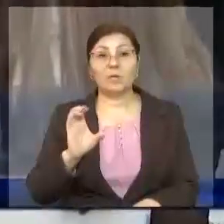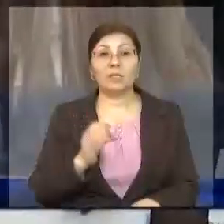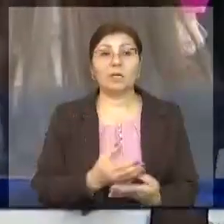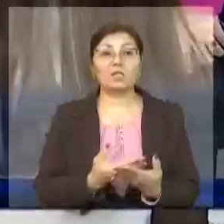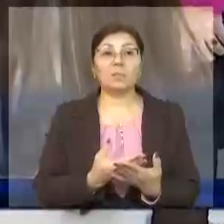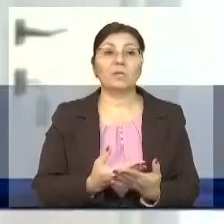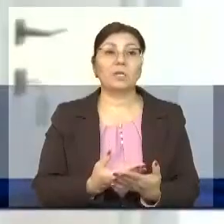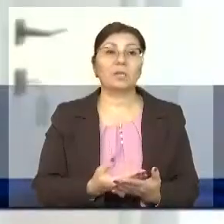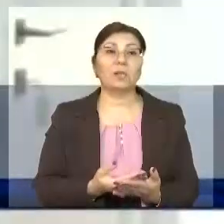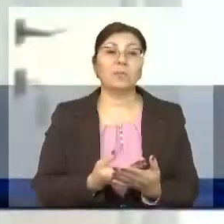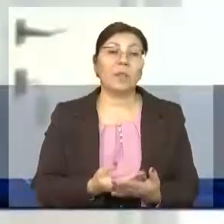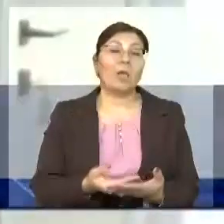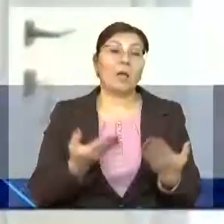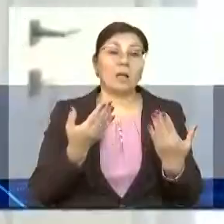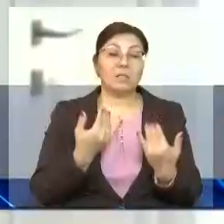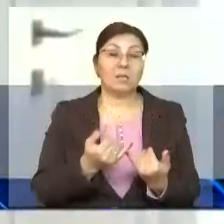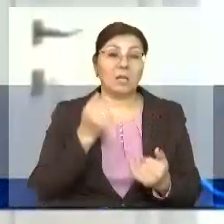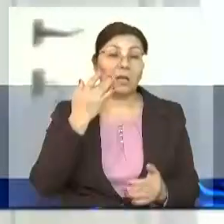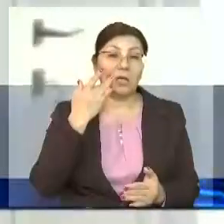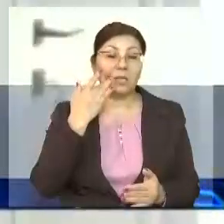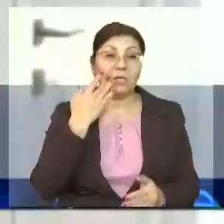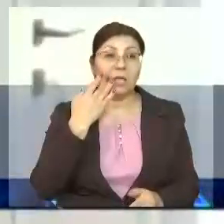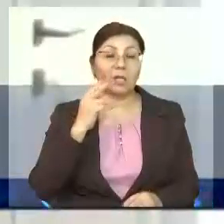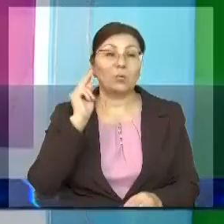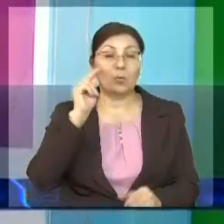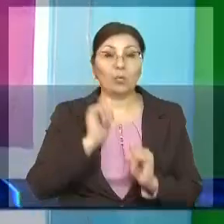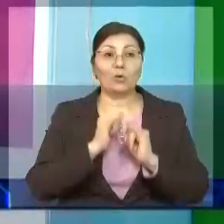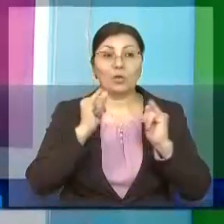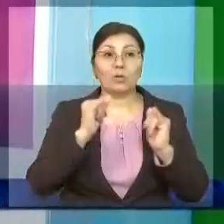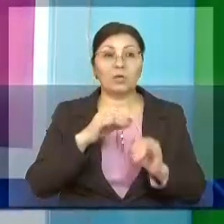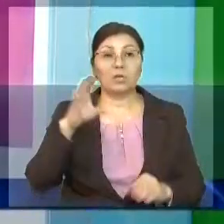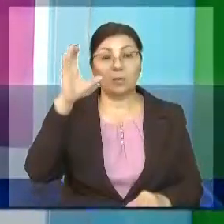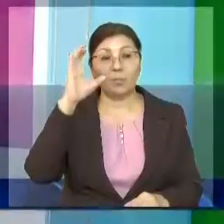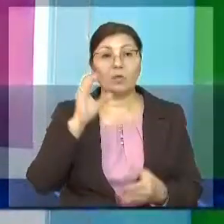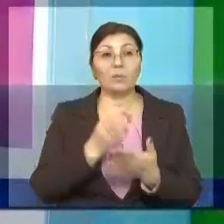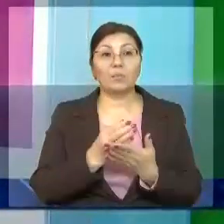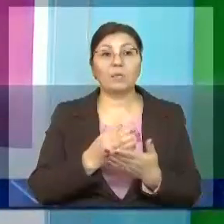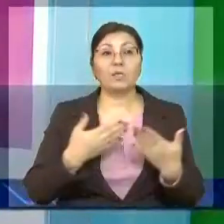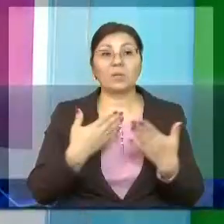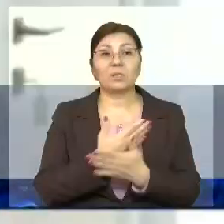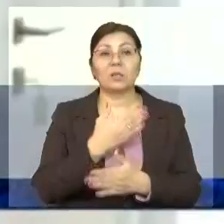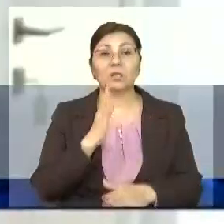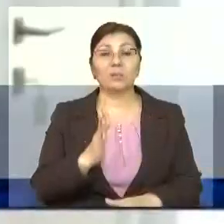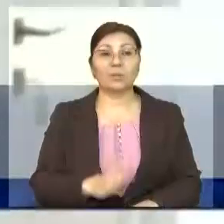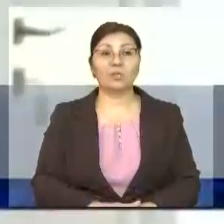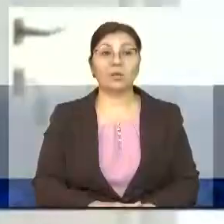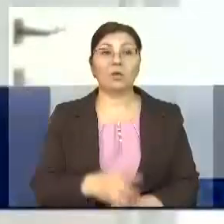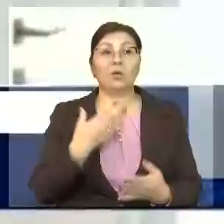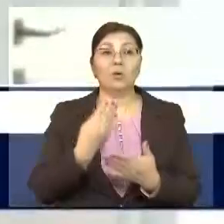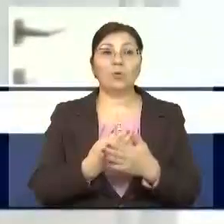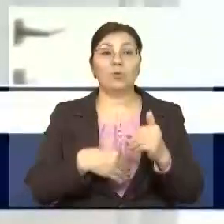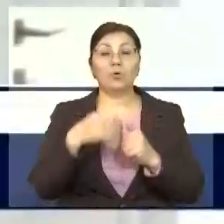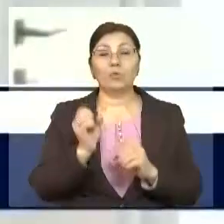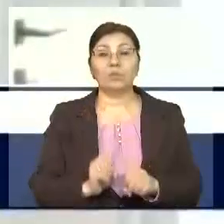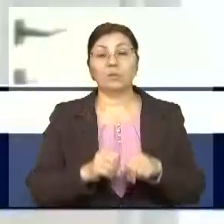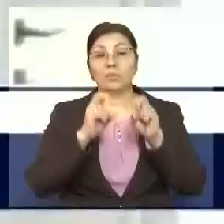сай болуға жеттеп санайды. Сондықтан әрдайым біліктілігін арттырып, білім беру методикасын жаңартып отырады. Өзінің мамандығын шын